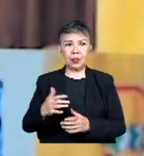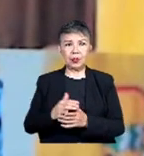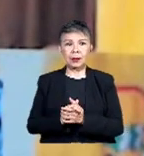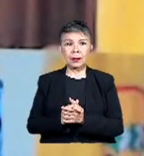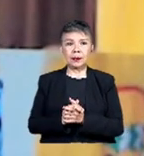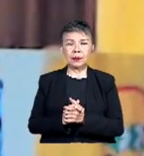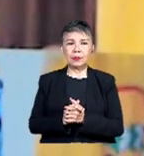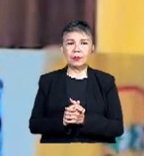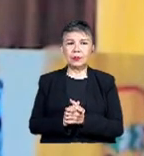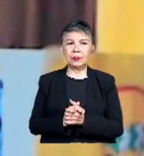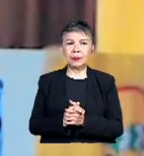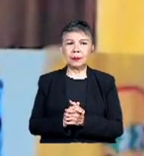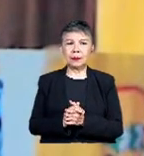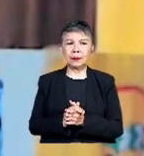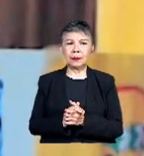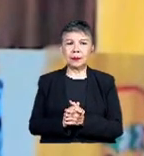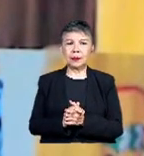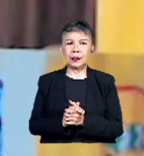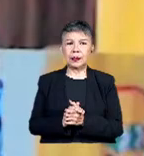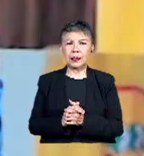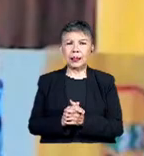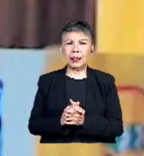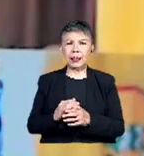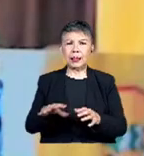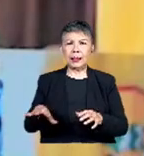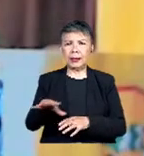aman, daerah yang kondusif.